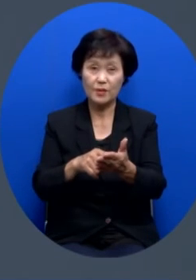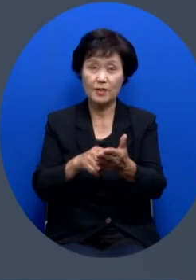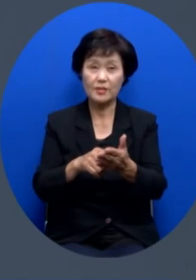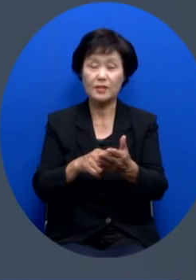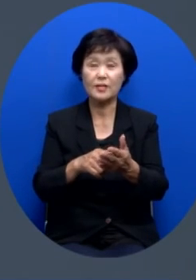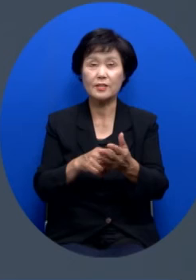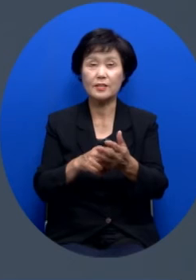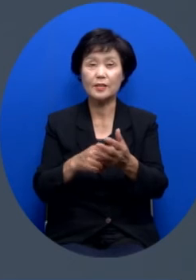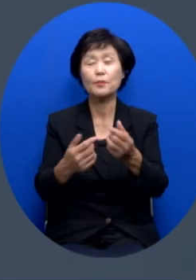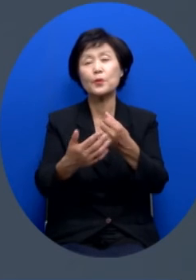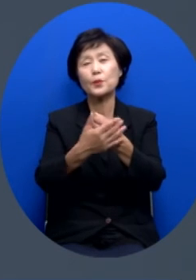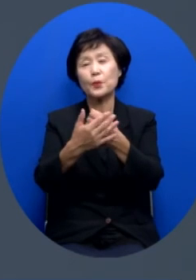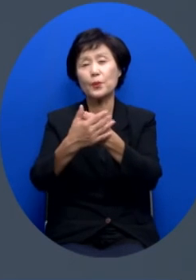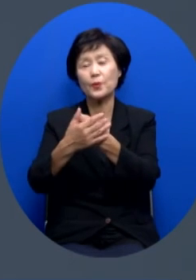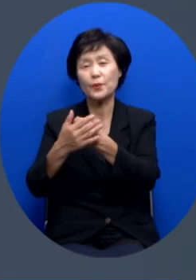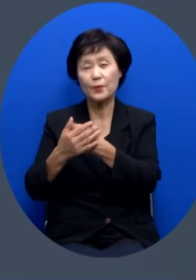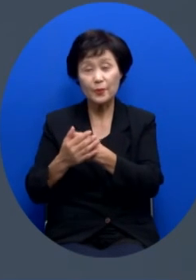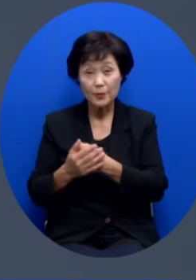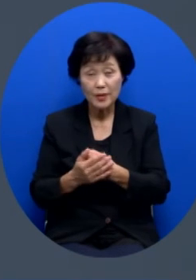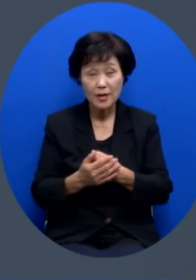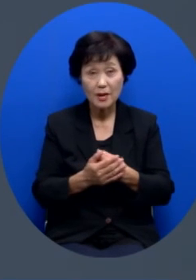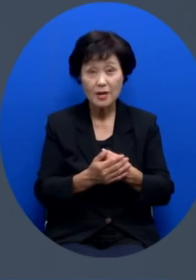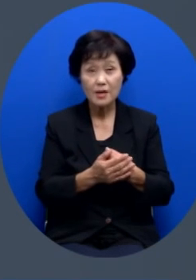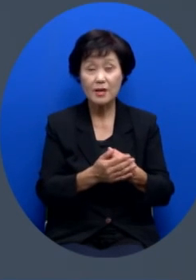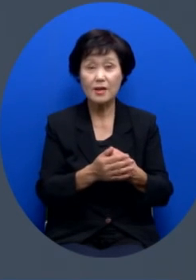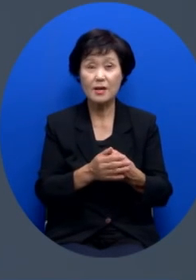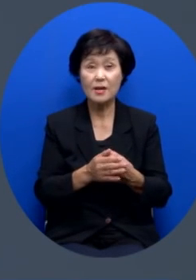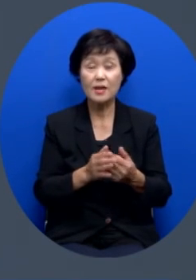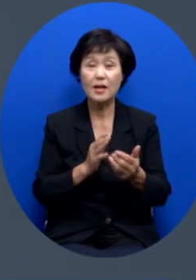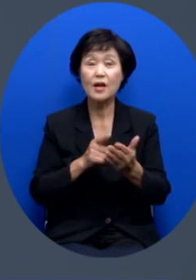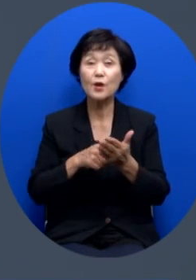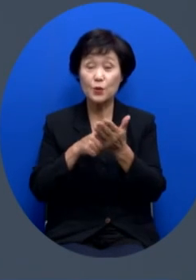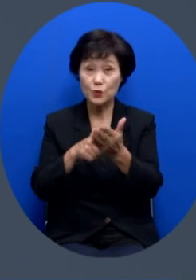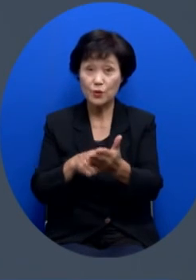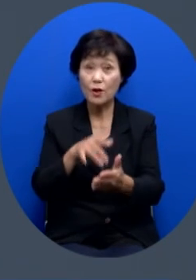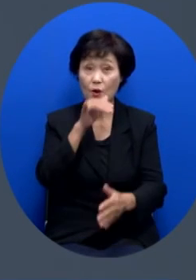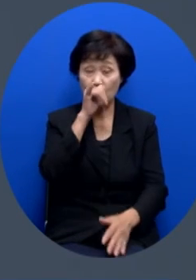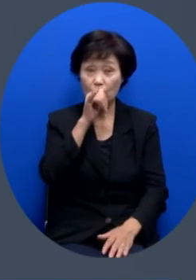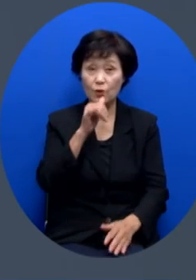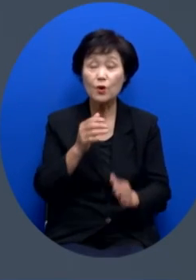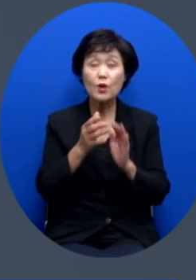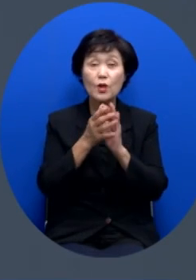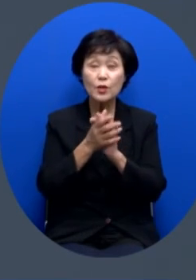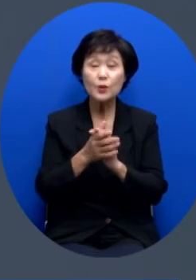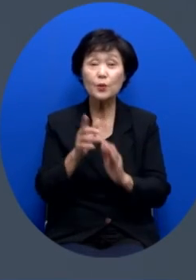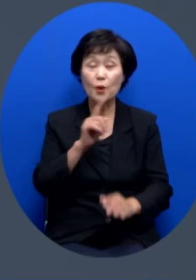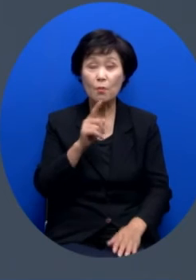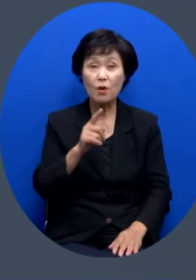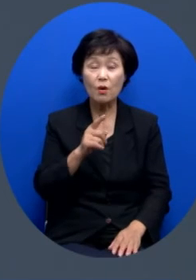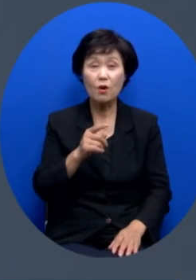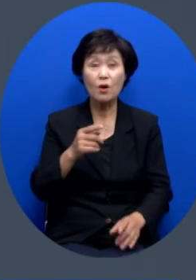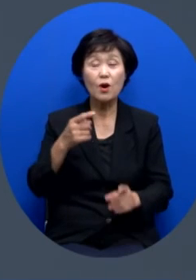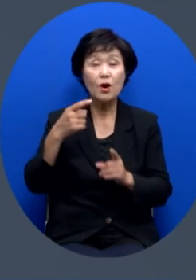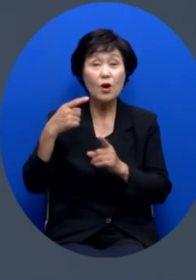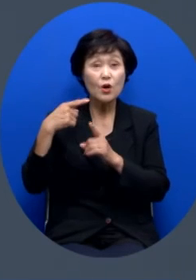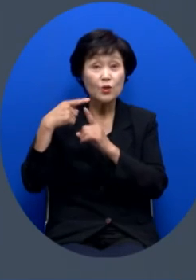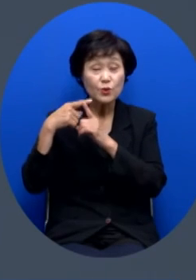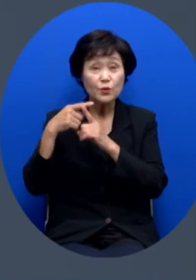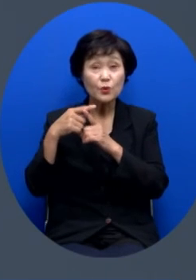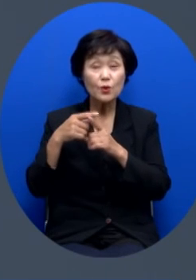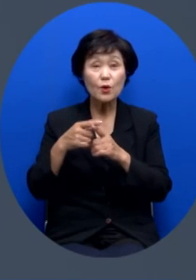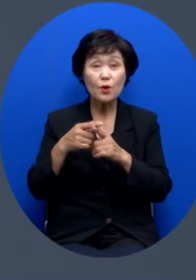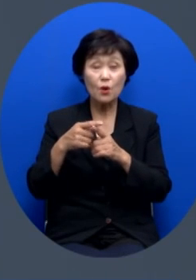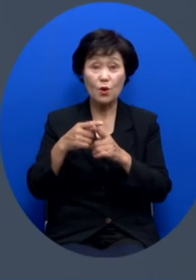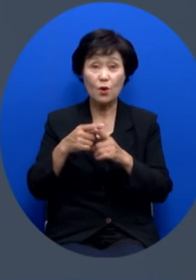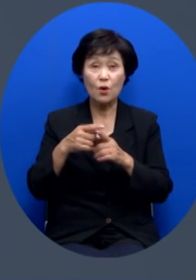도움을 구하고 있습니다 뿐만 아니라 우리가 기도할 것은 순교한 클립도 대단히 중요하지만 이 순교자들의